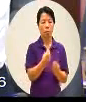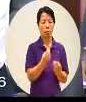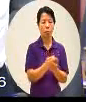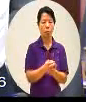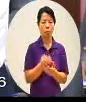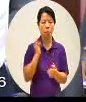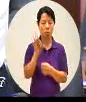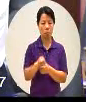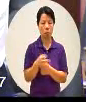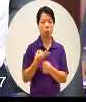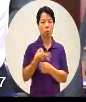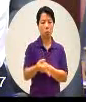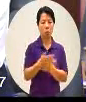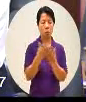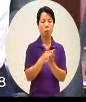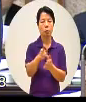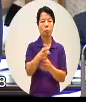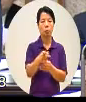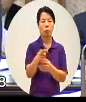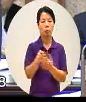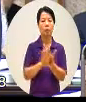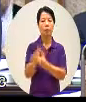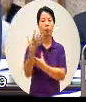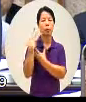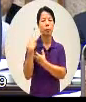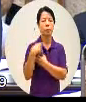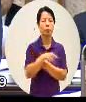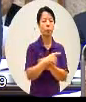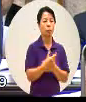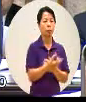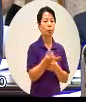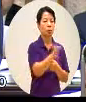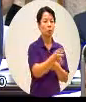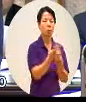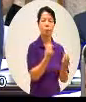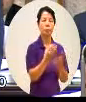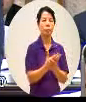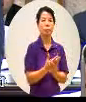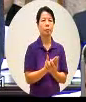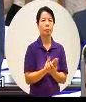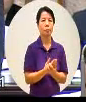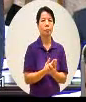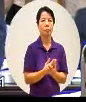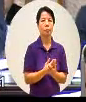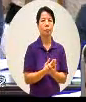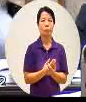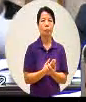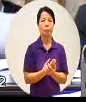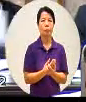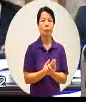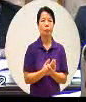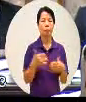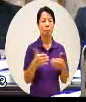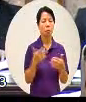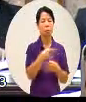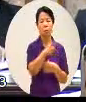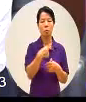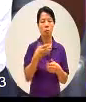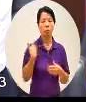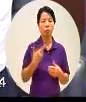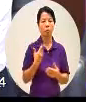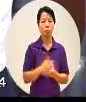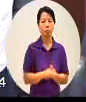管。 对，确实的名单其实我并。 所以我说你问题来了嘛，你不知道问题在哪里，怎么解